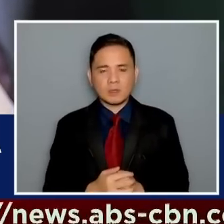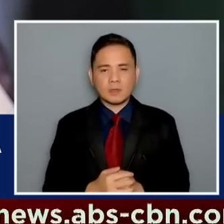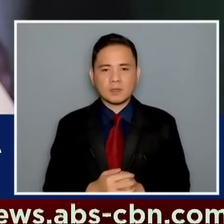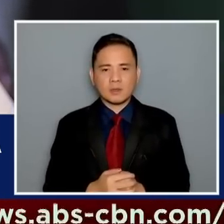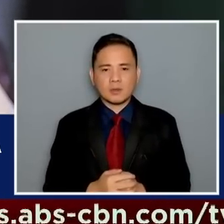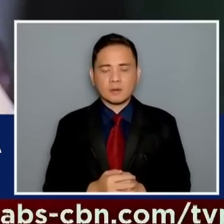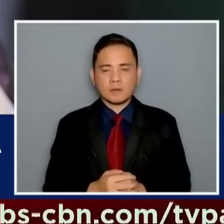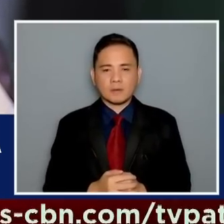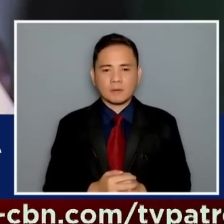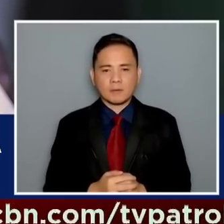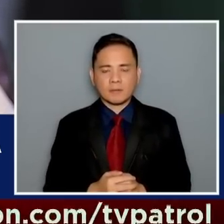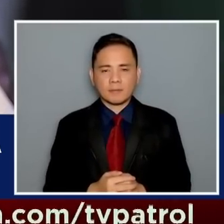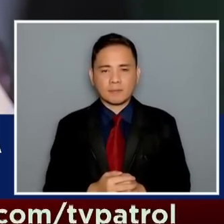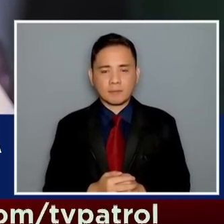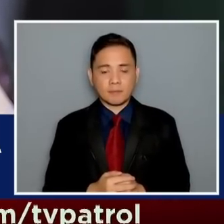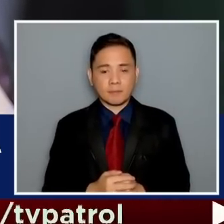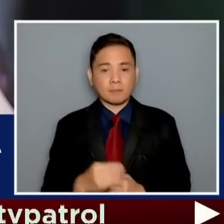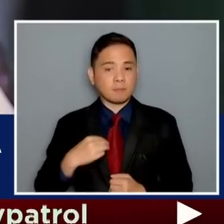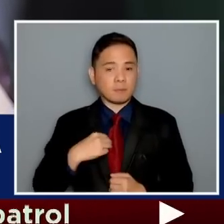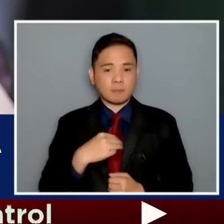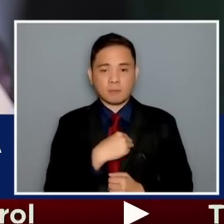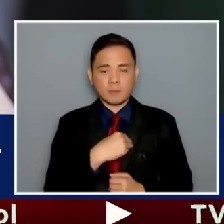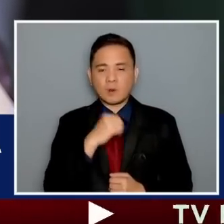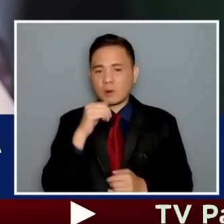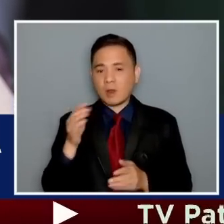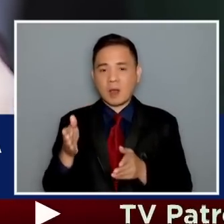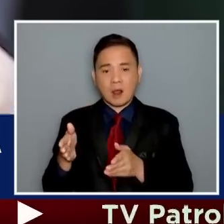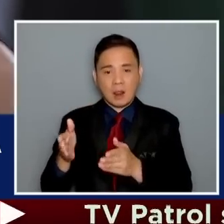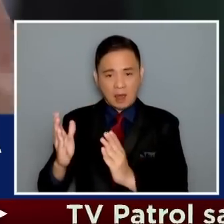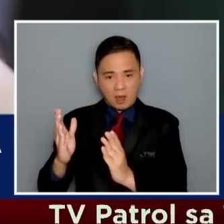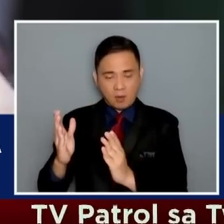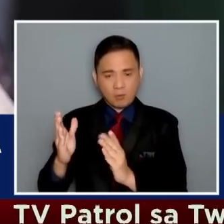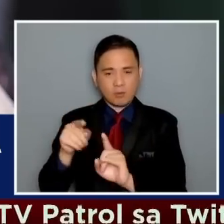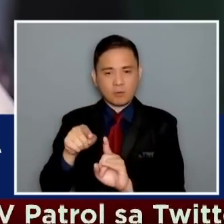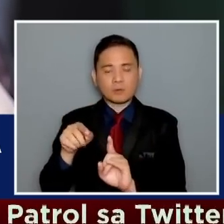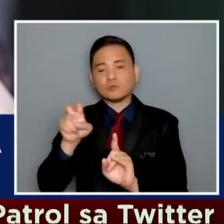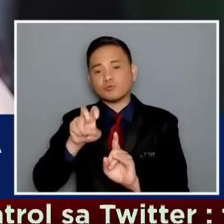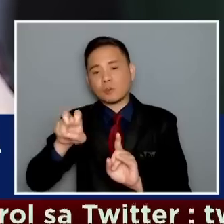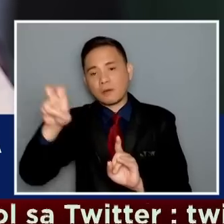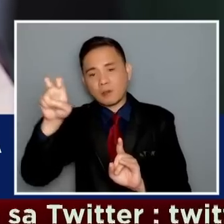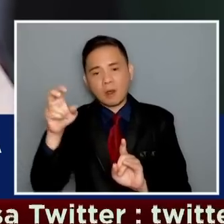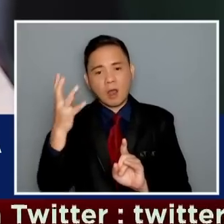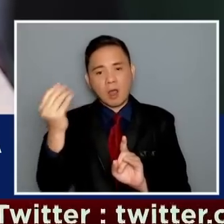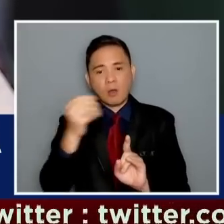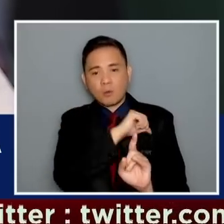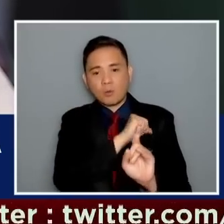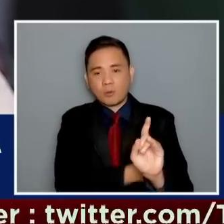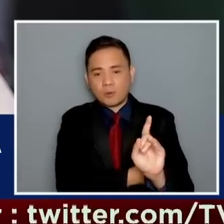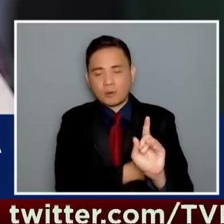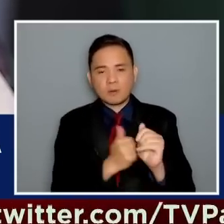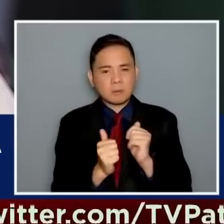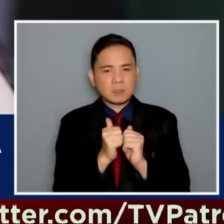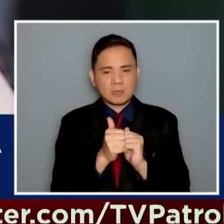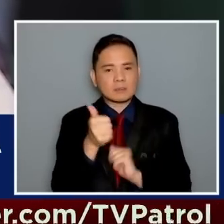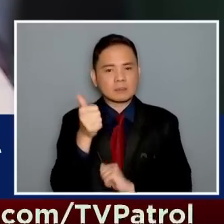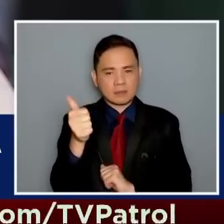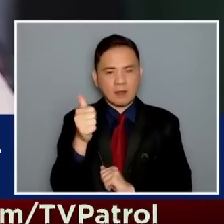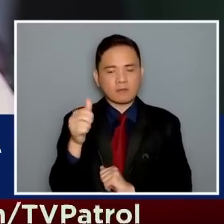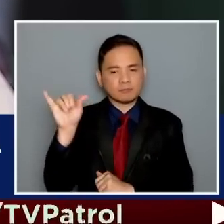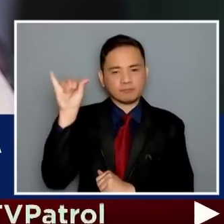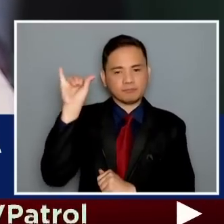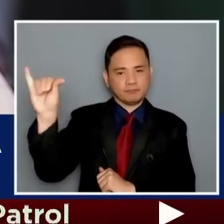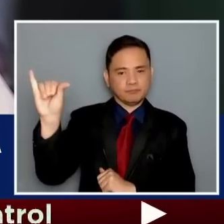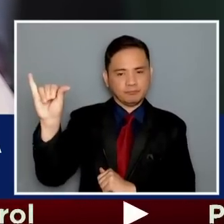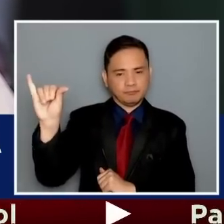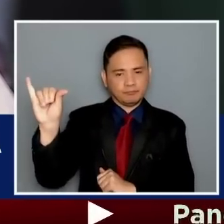no, by the House yung travel outside mo, you are deemed absent. E kung